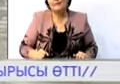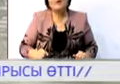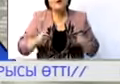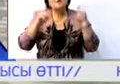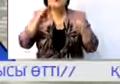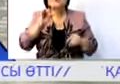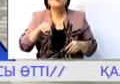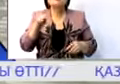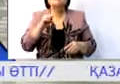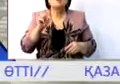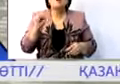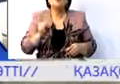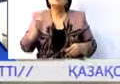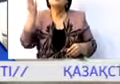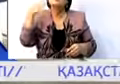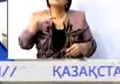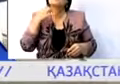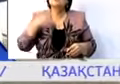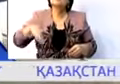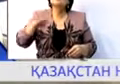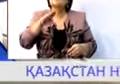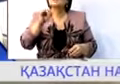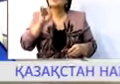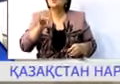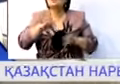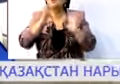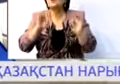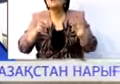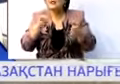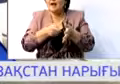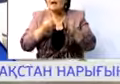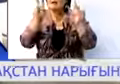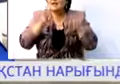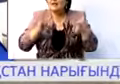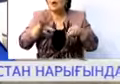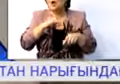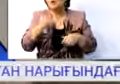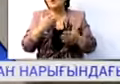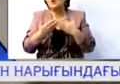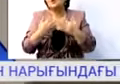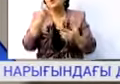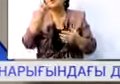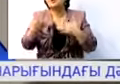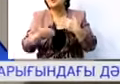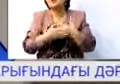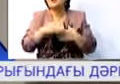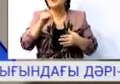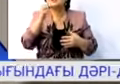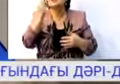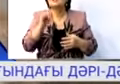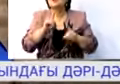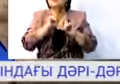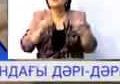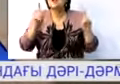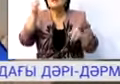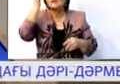Белгілі жырау Жұмабек Аққұлов көптемдері Сыр бойындағы жыраулық өнерді зерттеп жүр. Бүгінде өнер жанашырының қолында 300-ге жуық жыршы жыраудың мұрасы